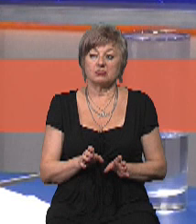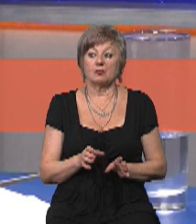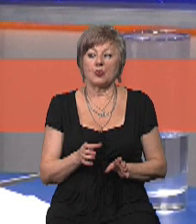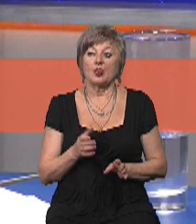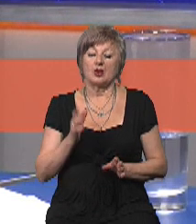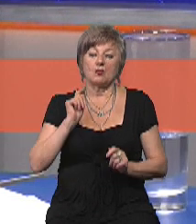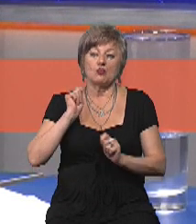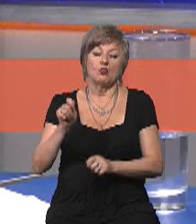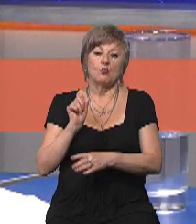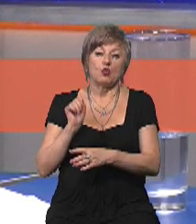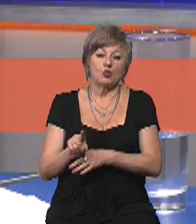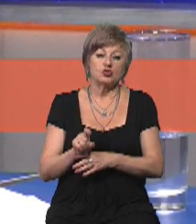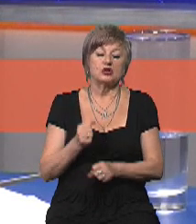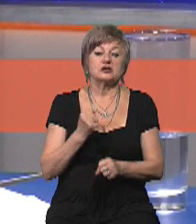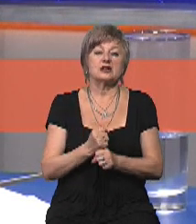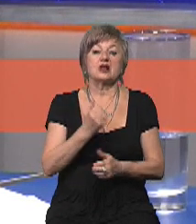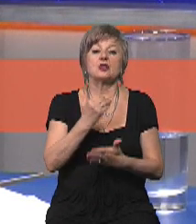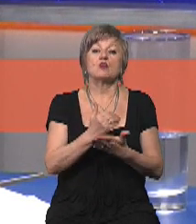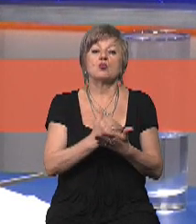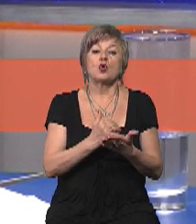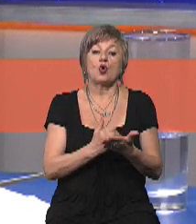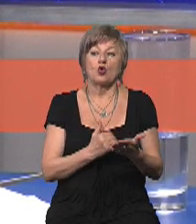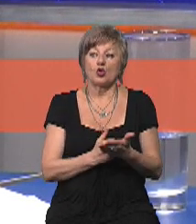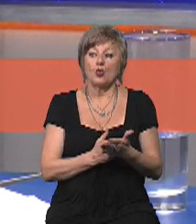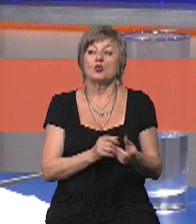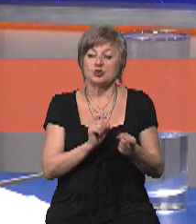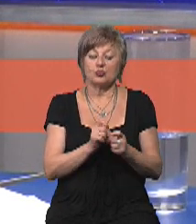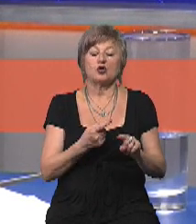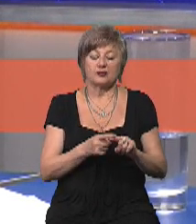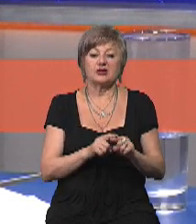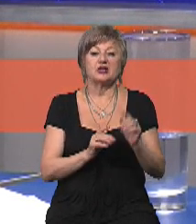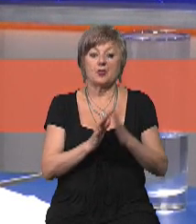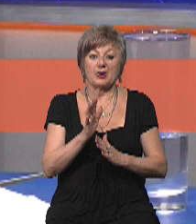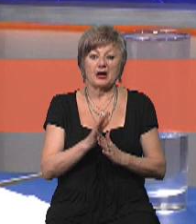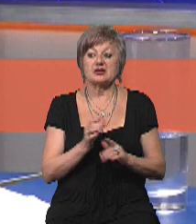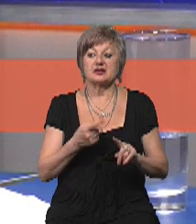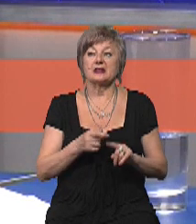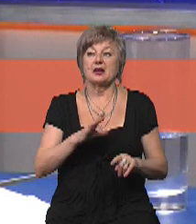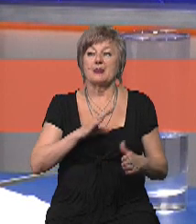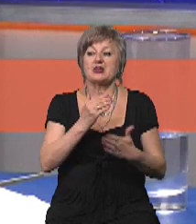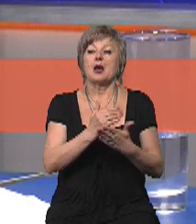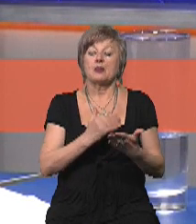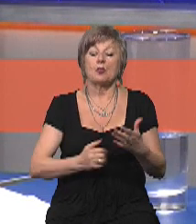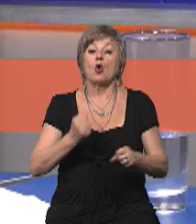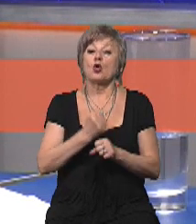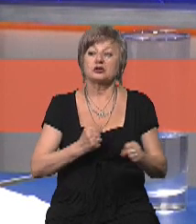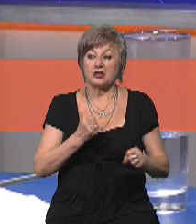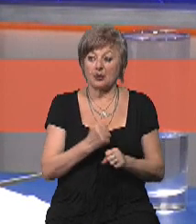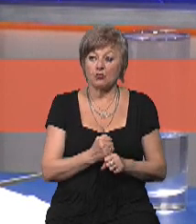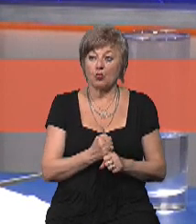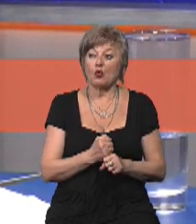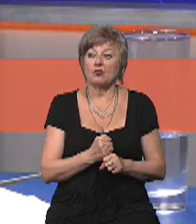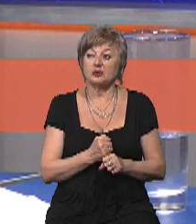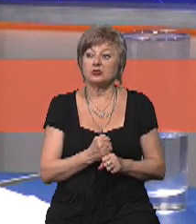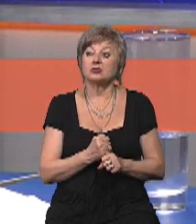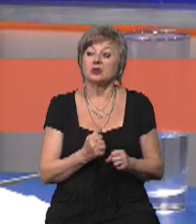мне было дано поручение отработать программу борьбы с карантинными растениями, и эта была программа отработана и принята на сессии